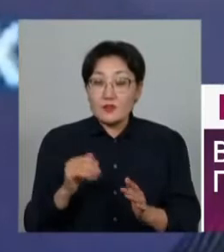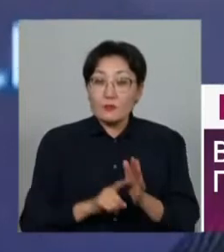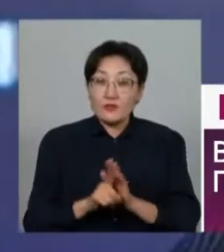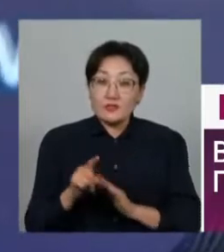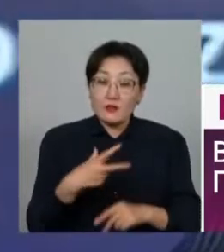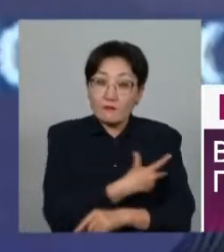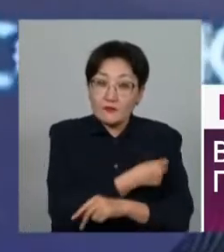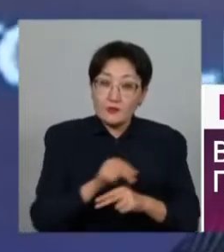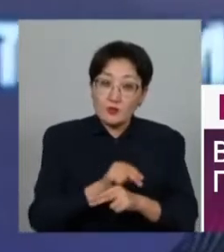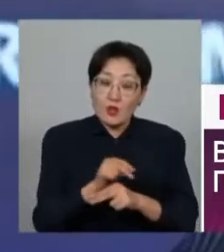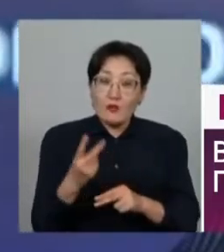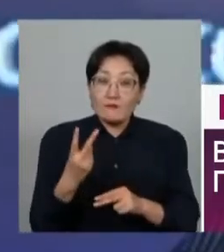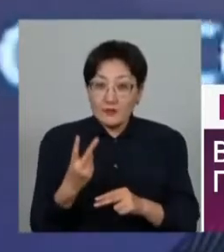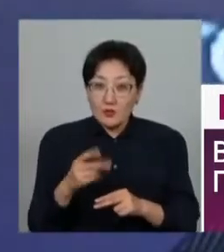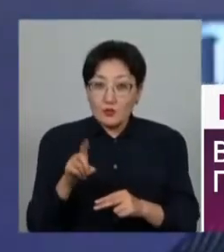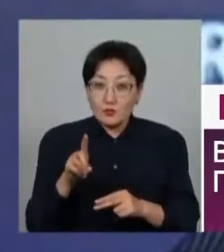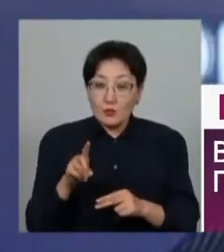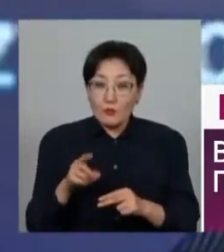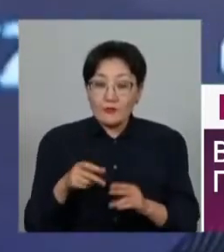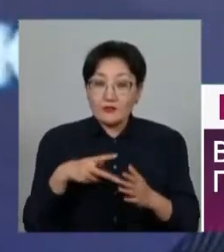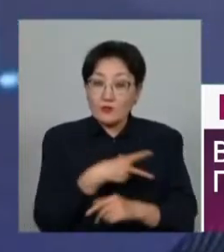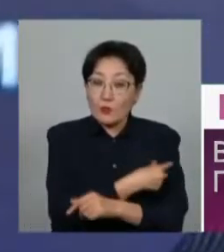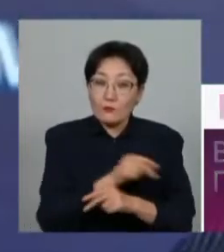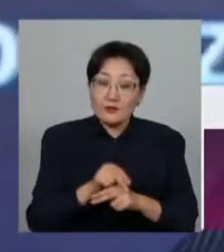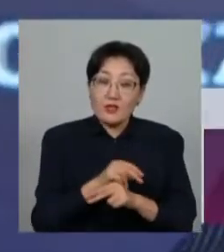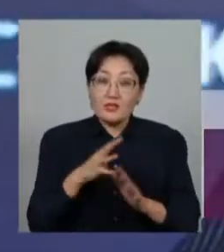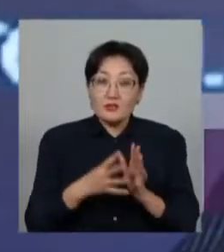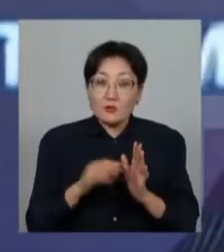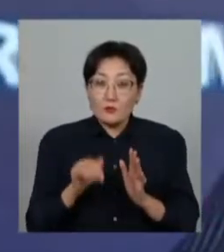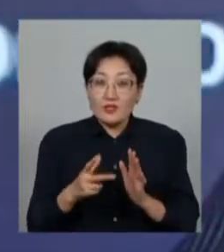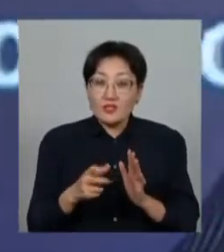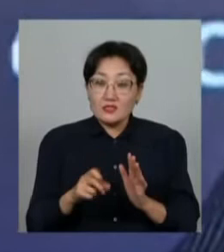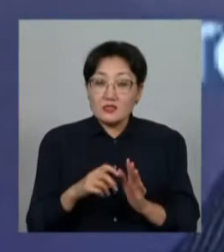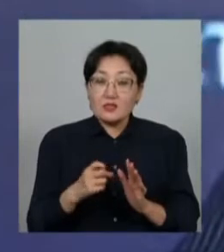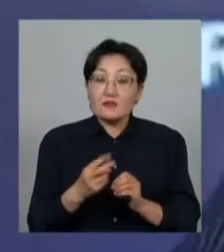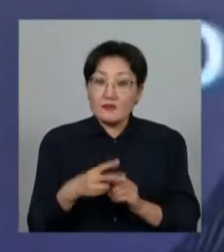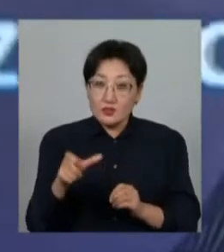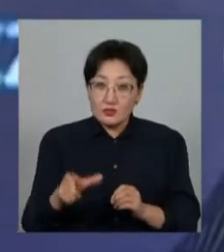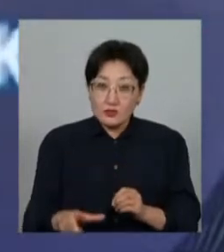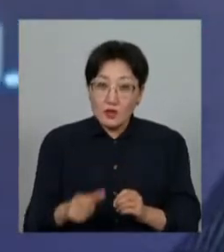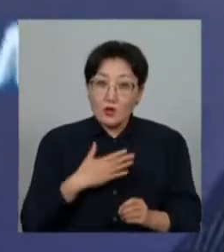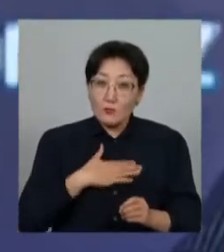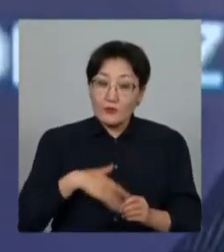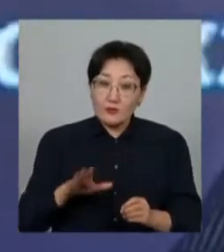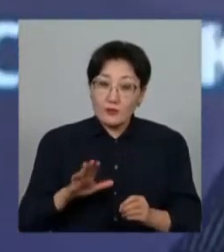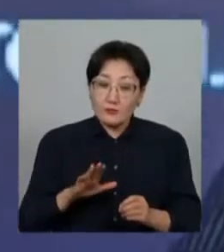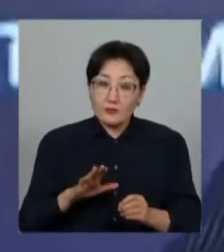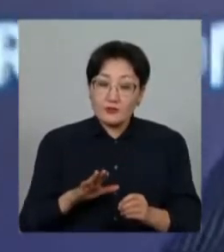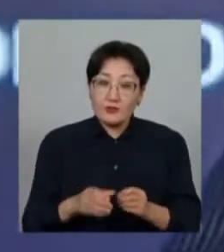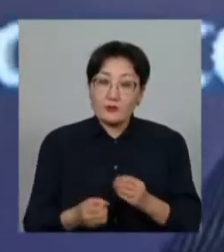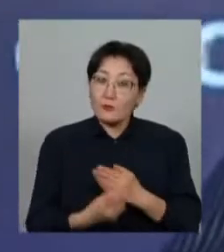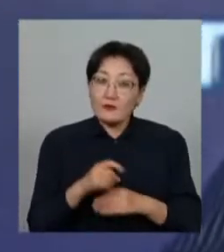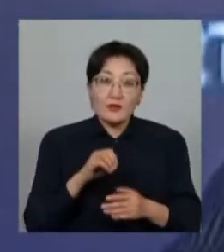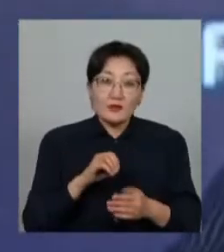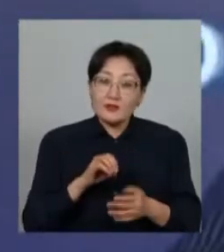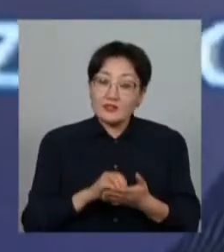начата вакцинация вторым компонентом. Привито 19 312 человек. Неблагоприятных проявлений не